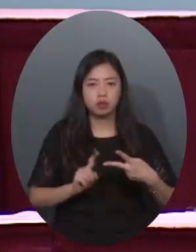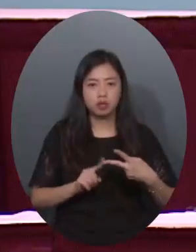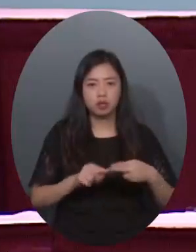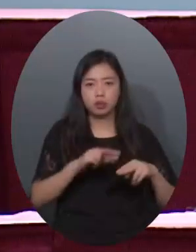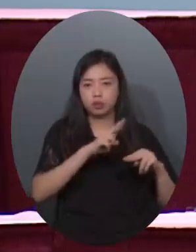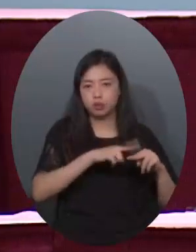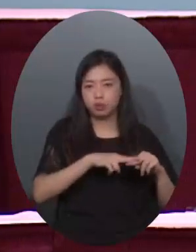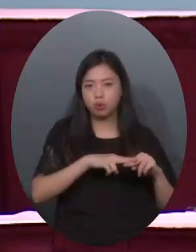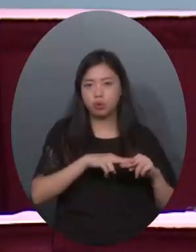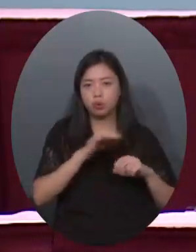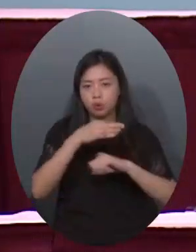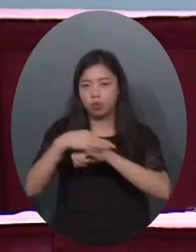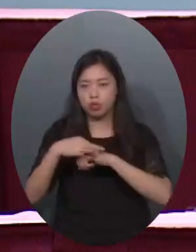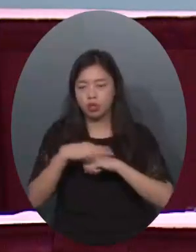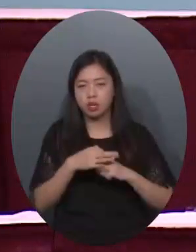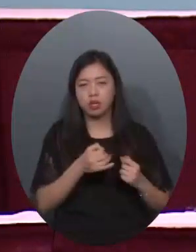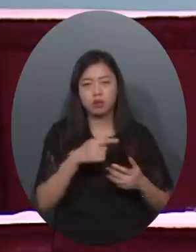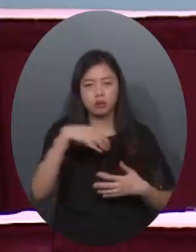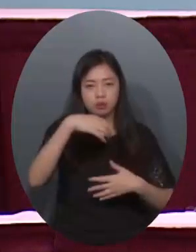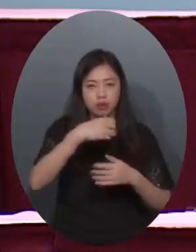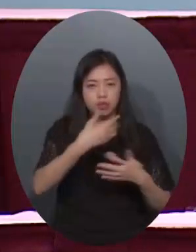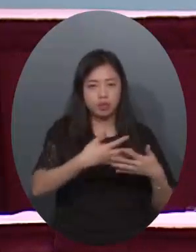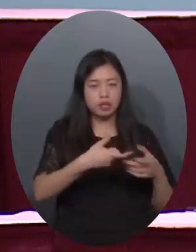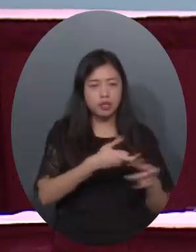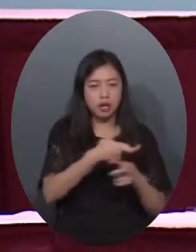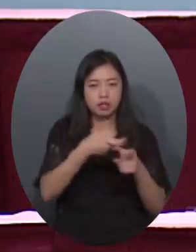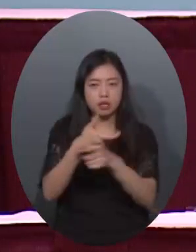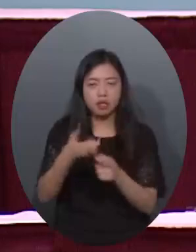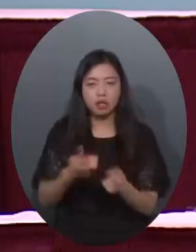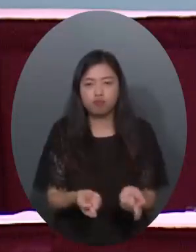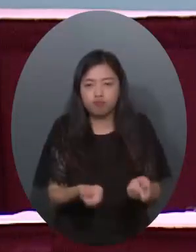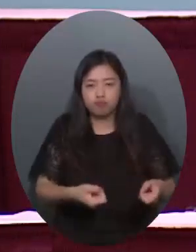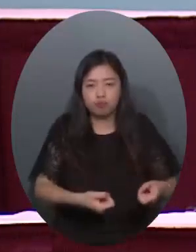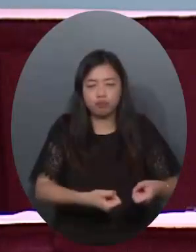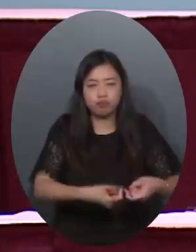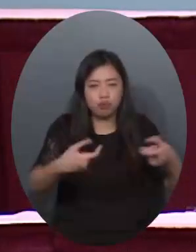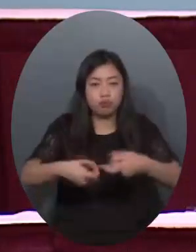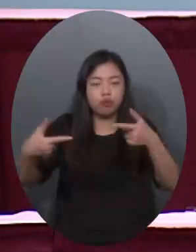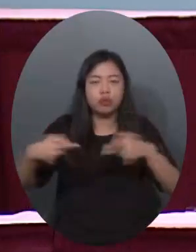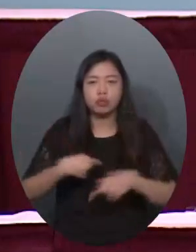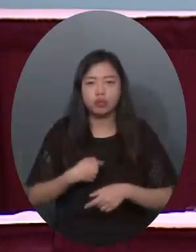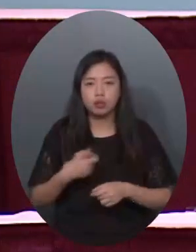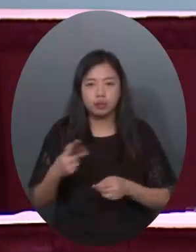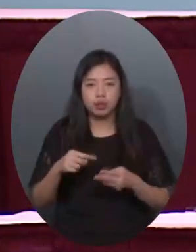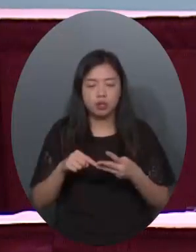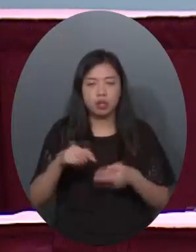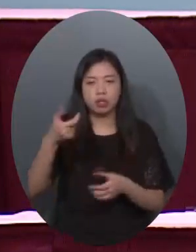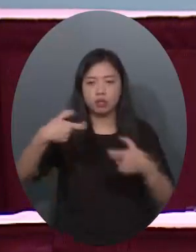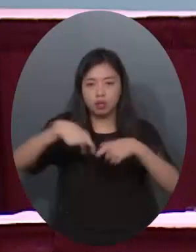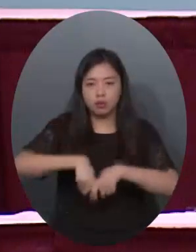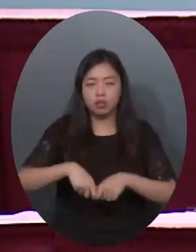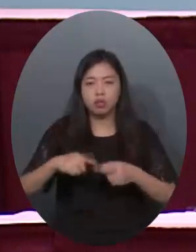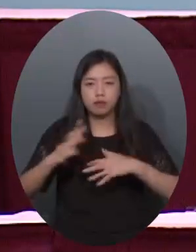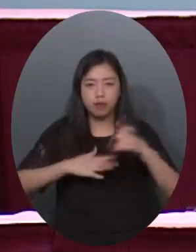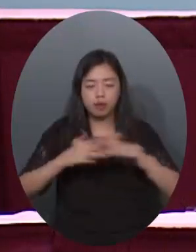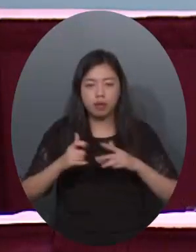地及國際業務增長。第三，透過投資科技和智慧出行服務，推動